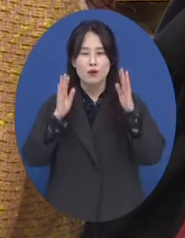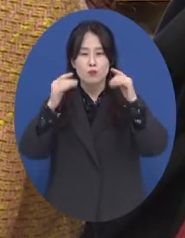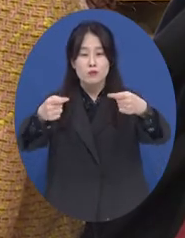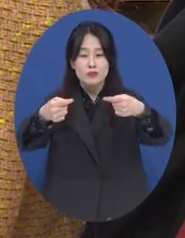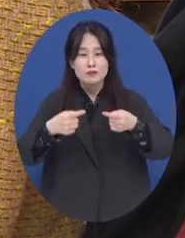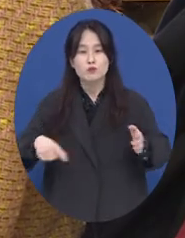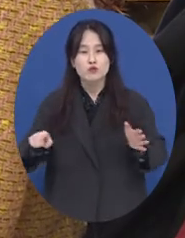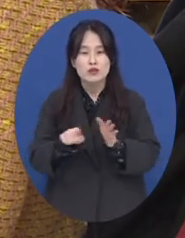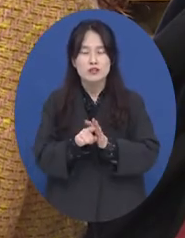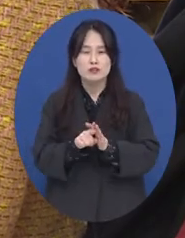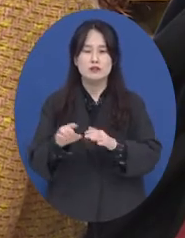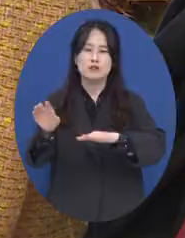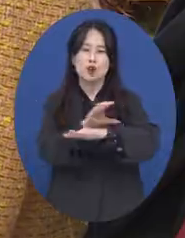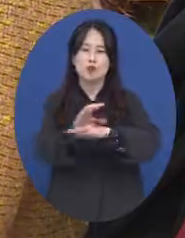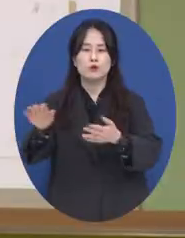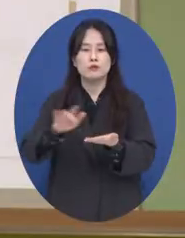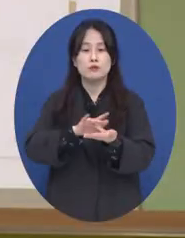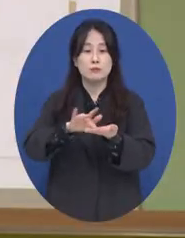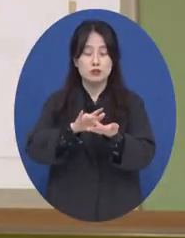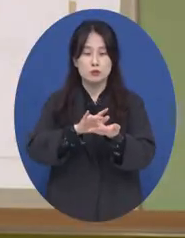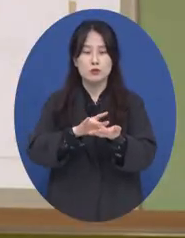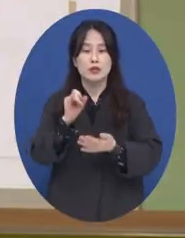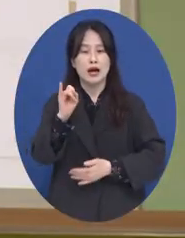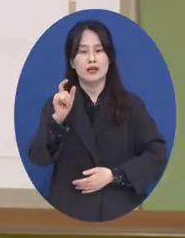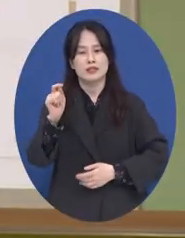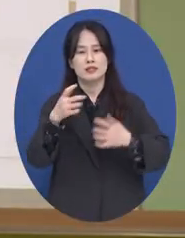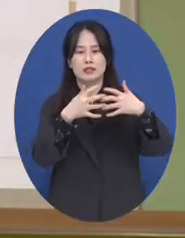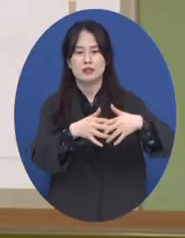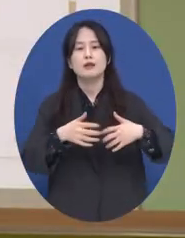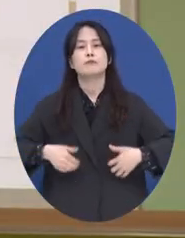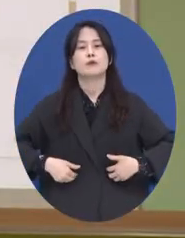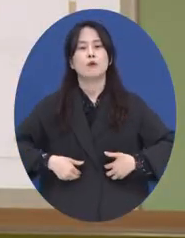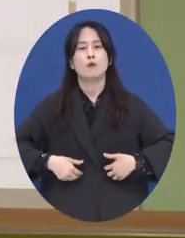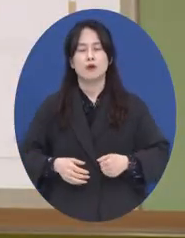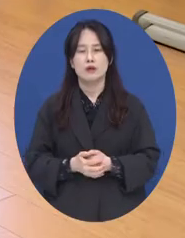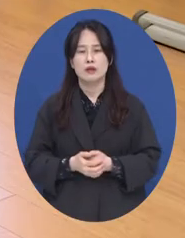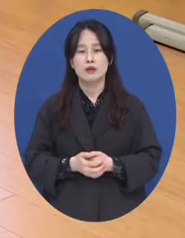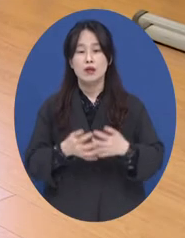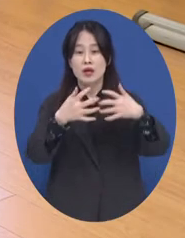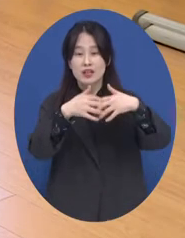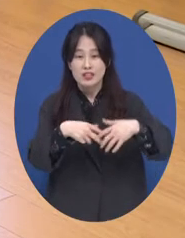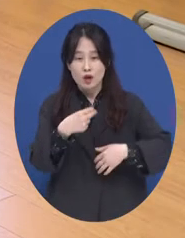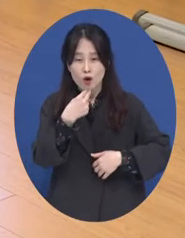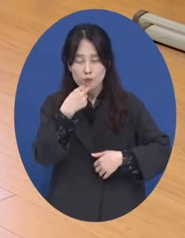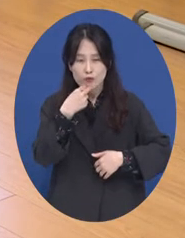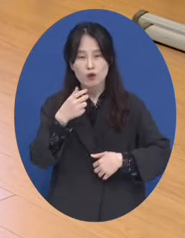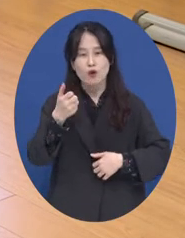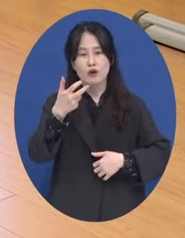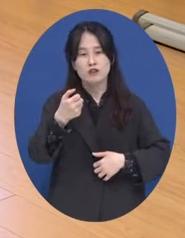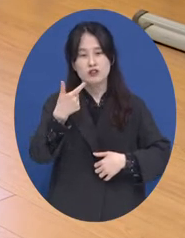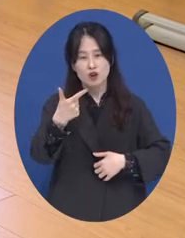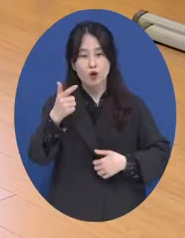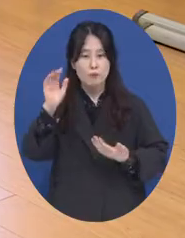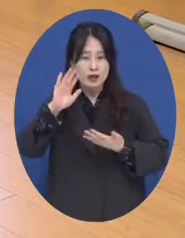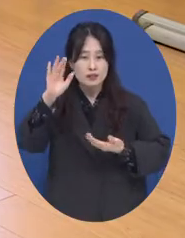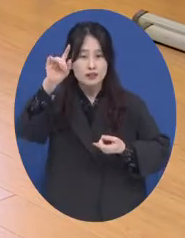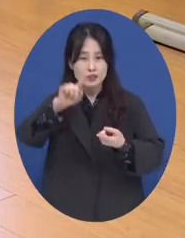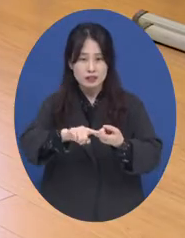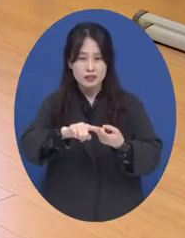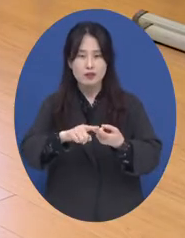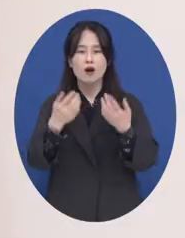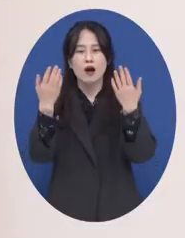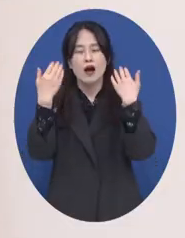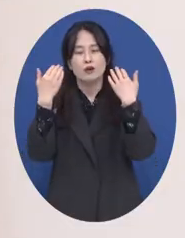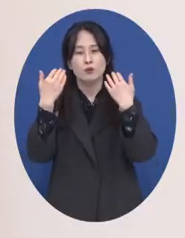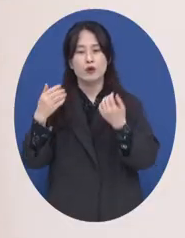수업에 참여하기 위해서는 컴퓨터나 스마트패드 같은 IT 기기가 필요합니다. 기기가 없는 86명의